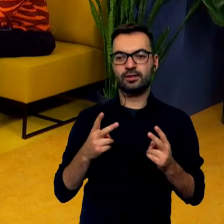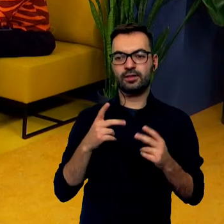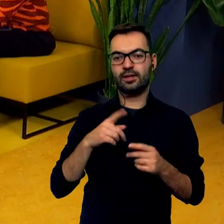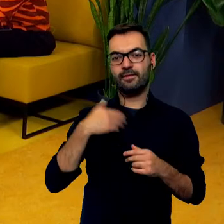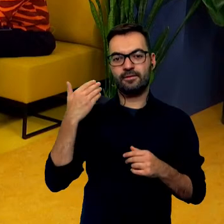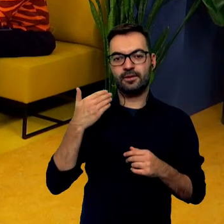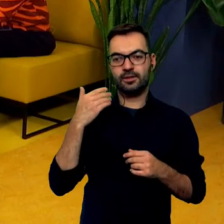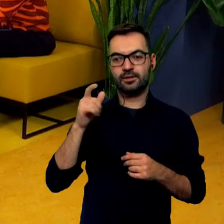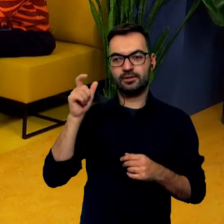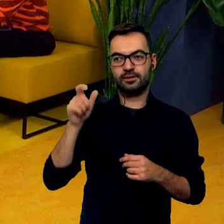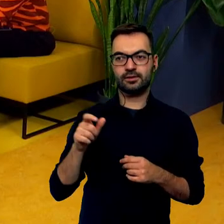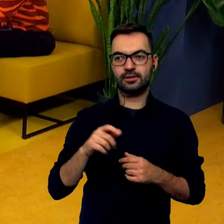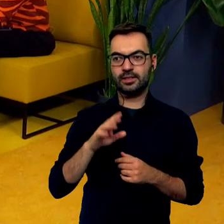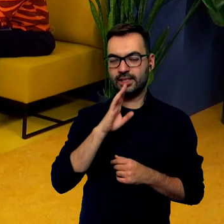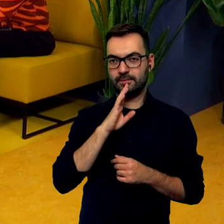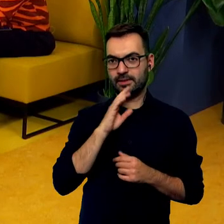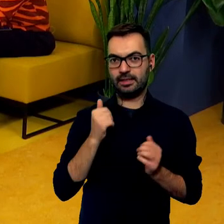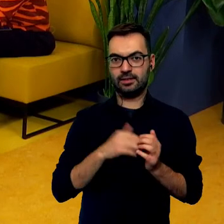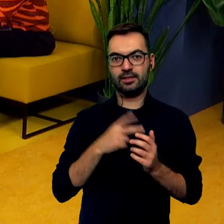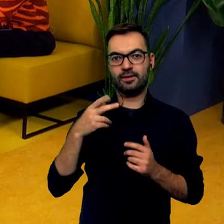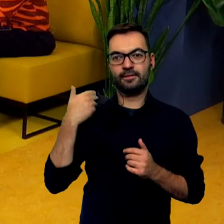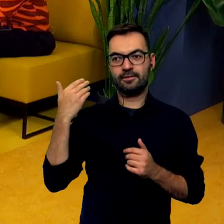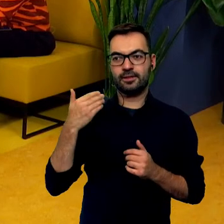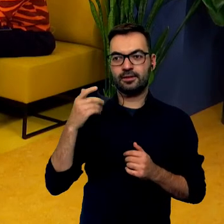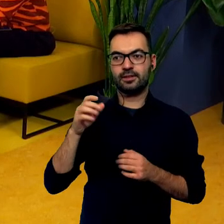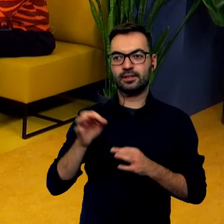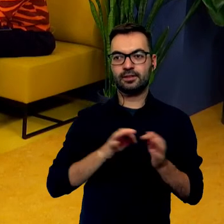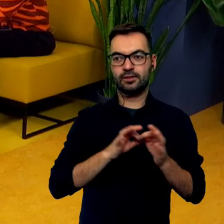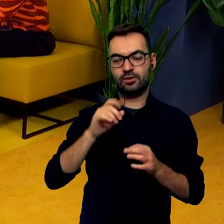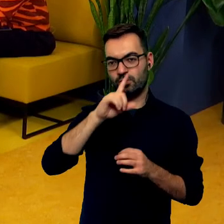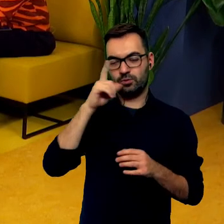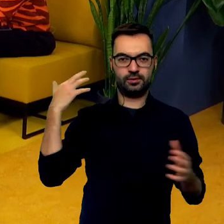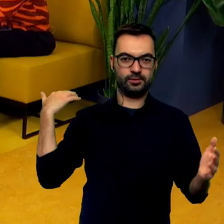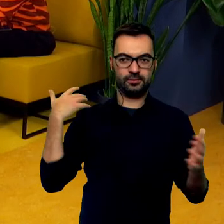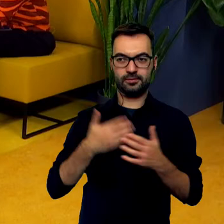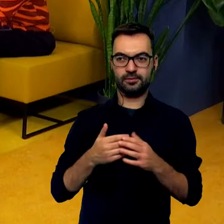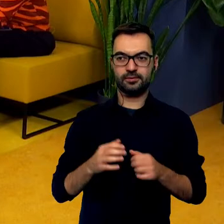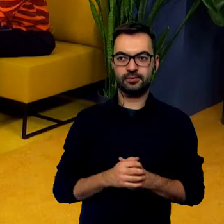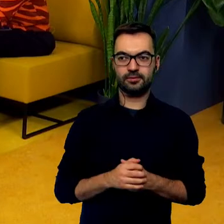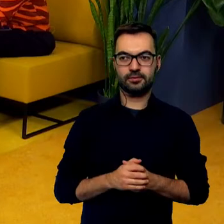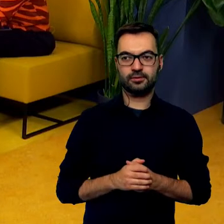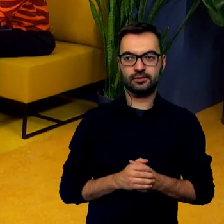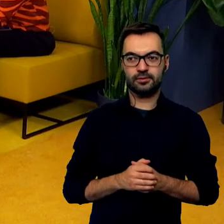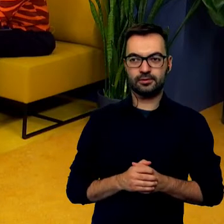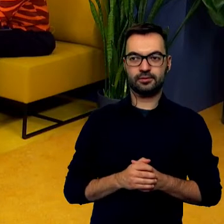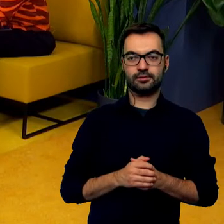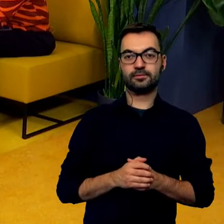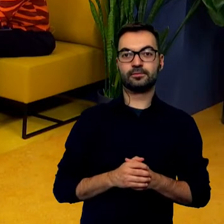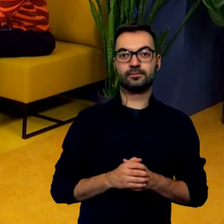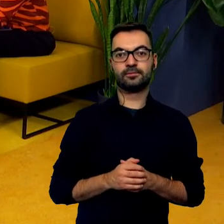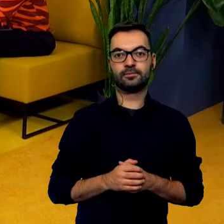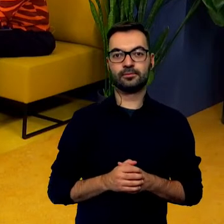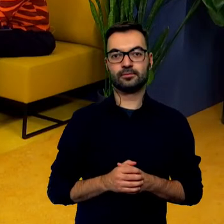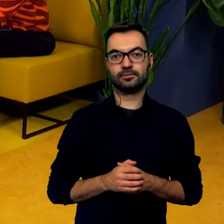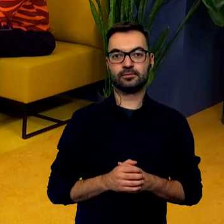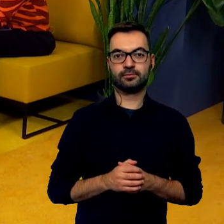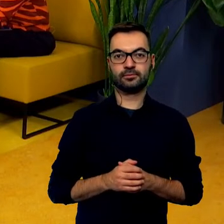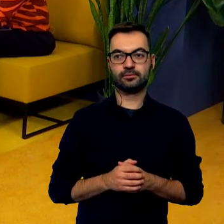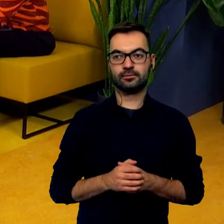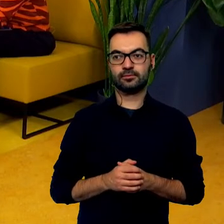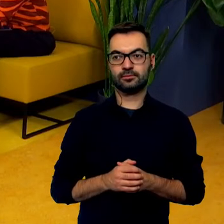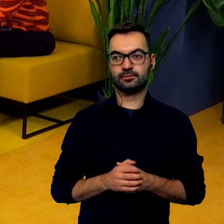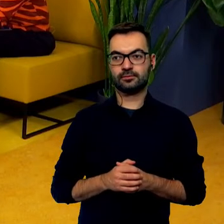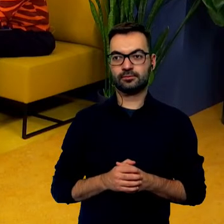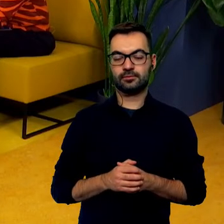najważniejszych przemówień, chyba tysiącem najważniejszych przemówień w historii ludzkości. I bardzo